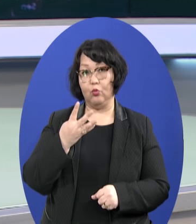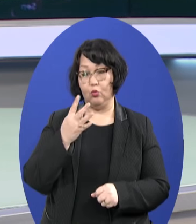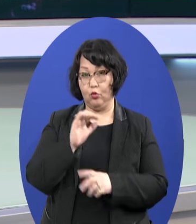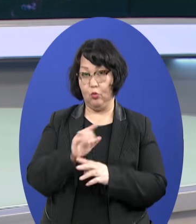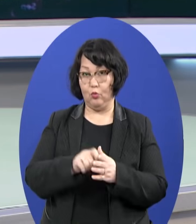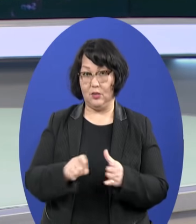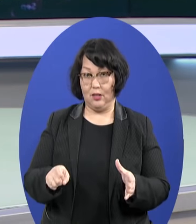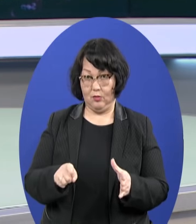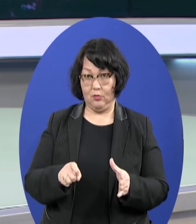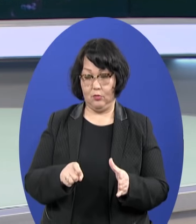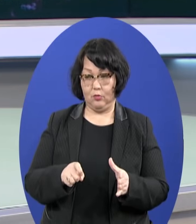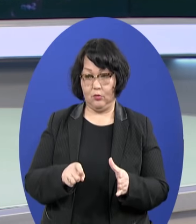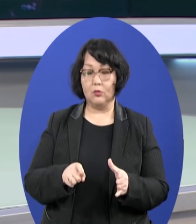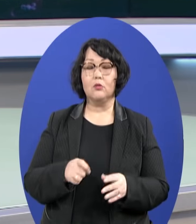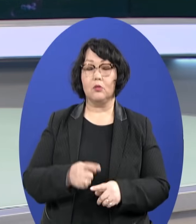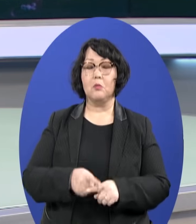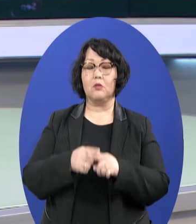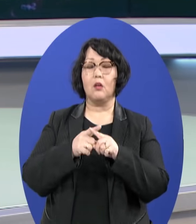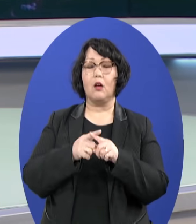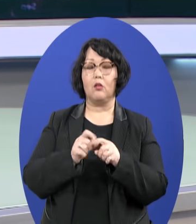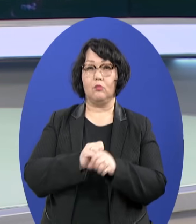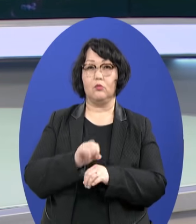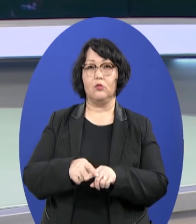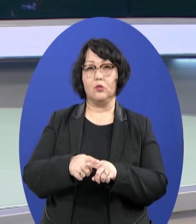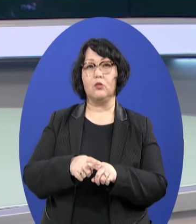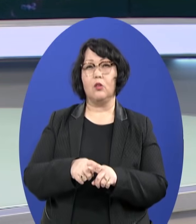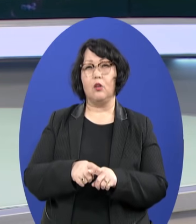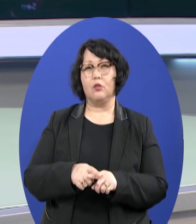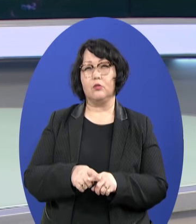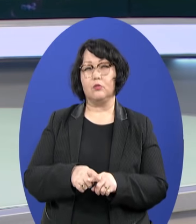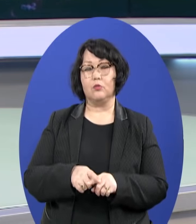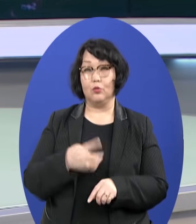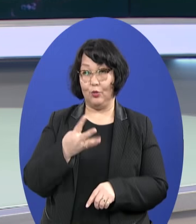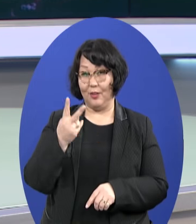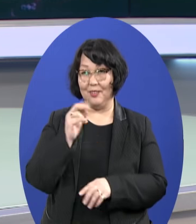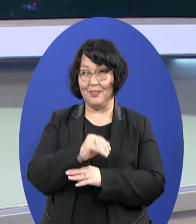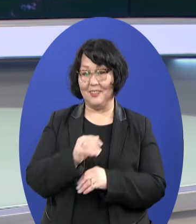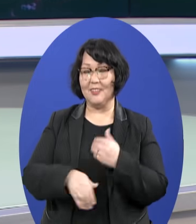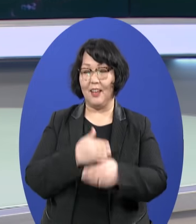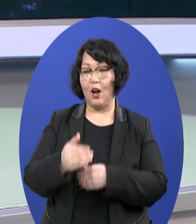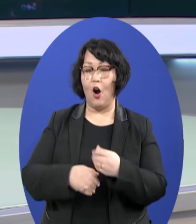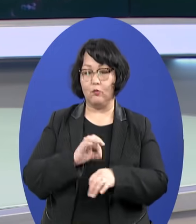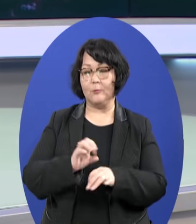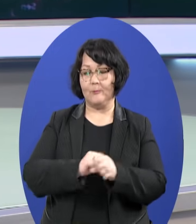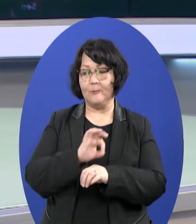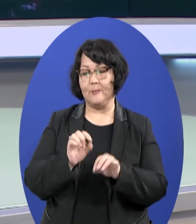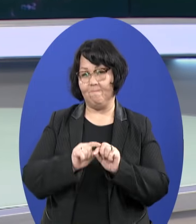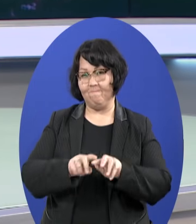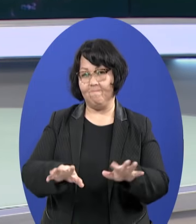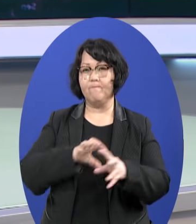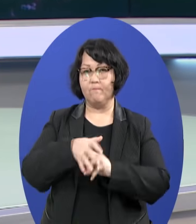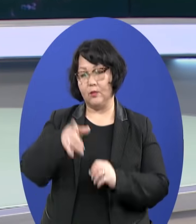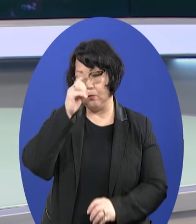Түүнчлэн энэ вирусын халдвараас олж нас орсон хүний тооч 6-7 оног дараалж өсөд байгааг Дэлхийн эрүүл мэндийн байгууллагын ерөнхий захирал Тедрос